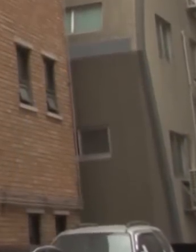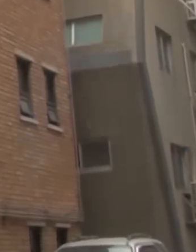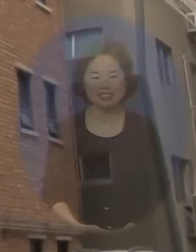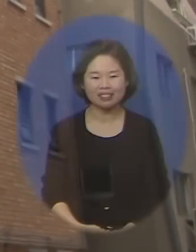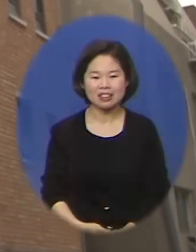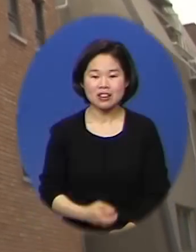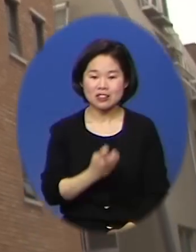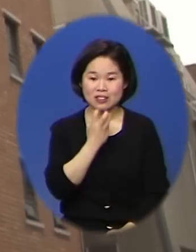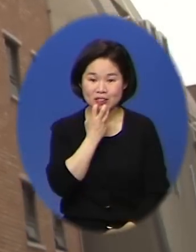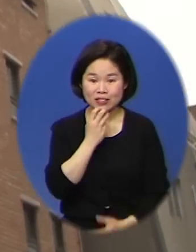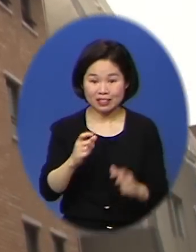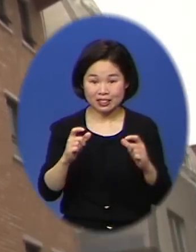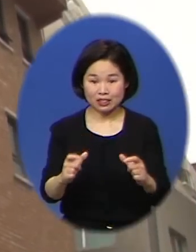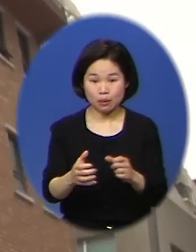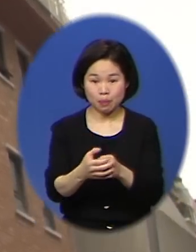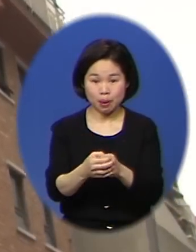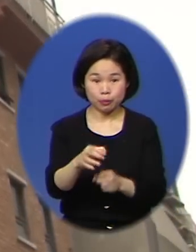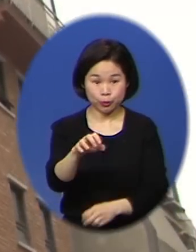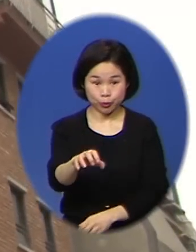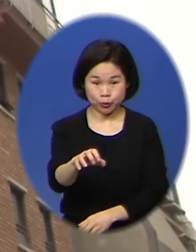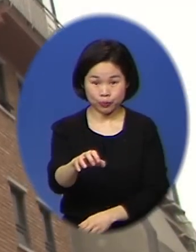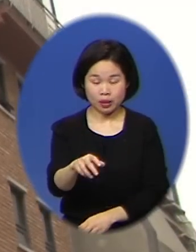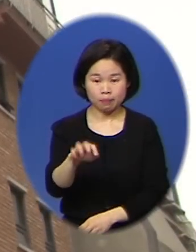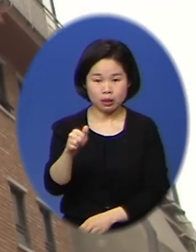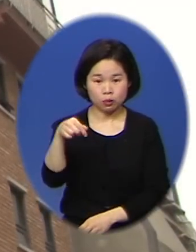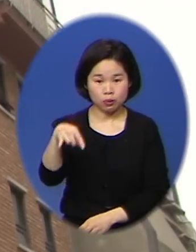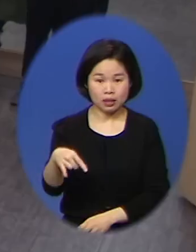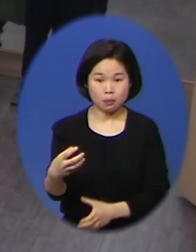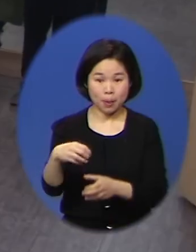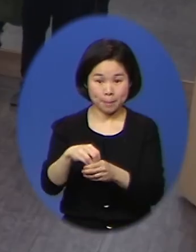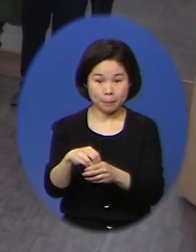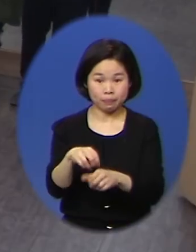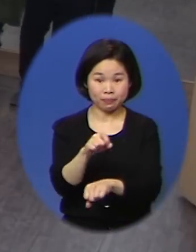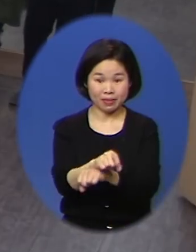서울 마포구에 있는 민희 씨의 소속사 사무실.